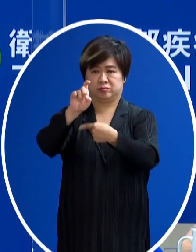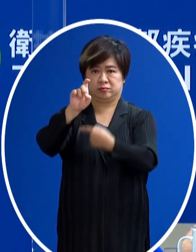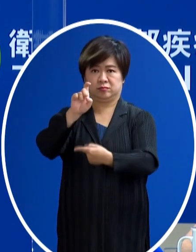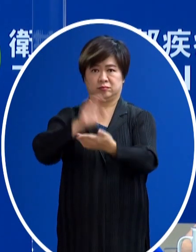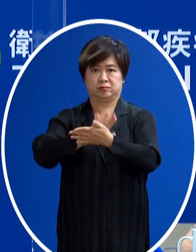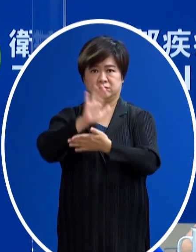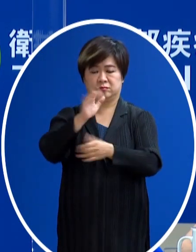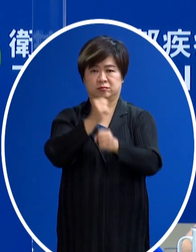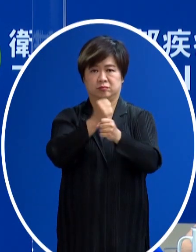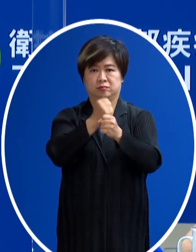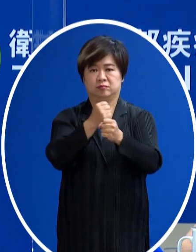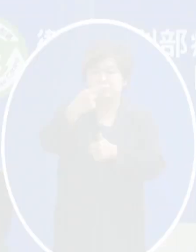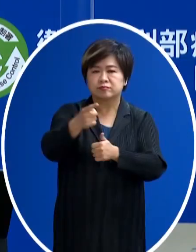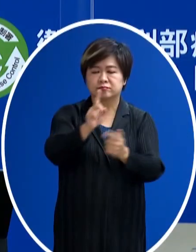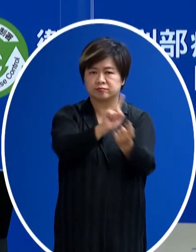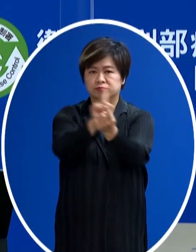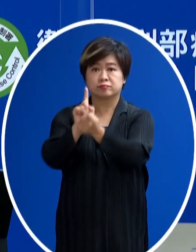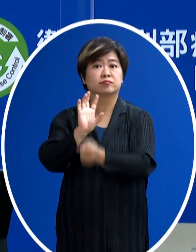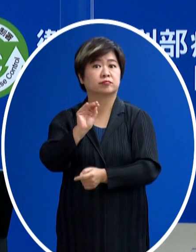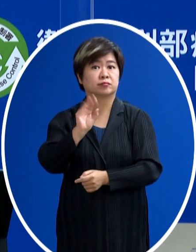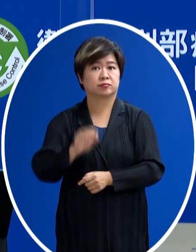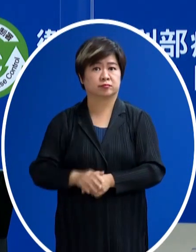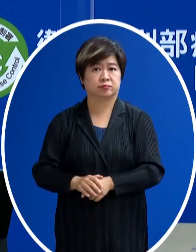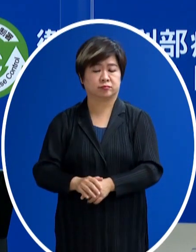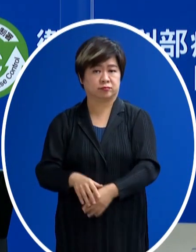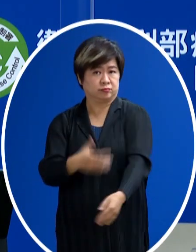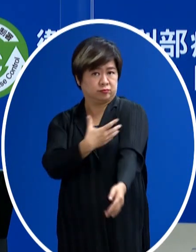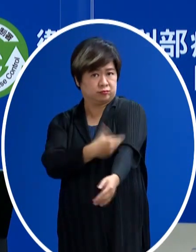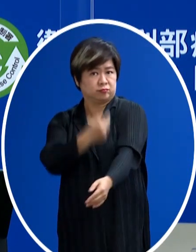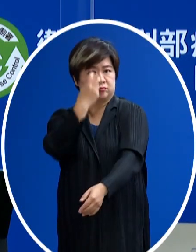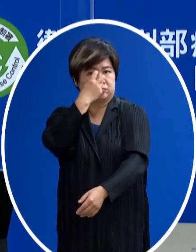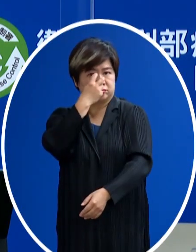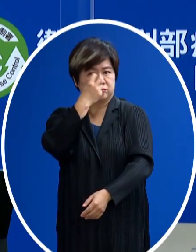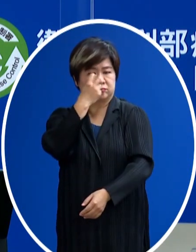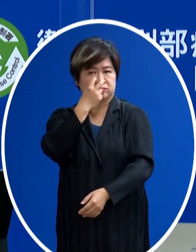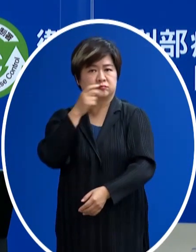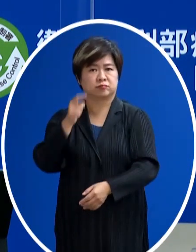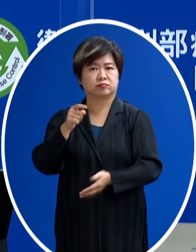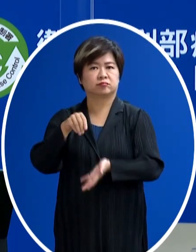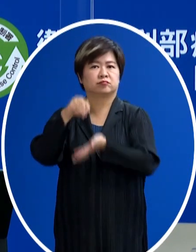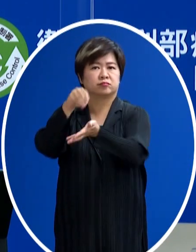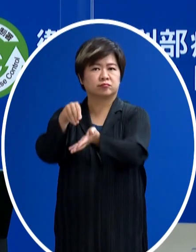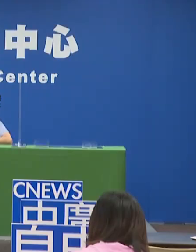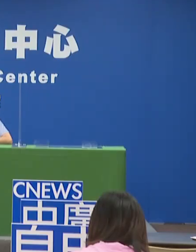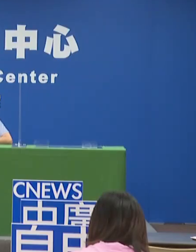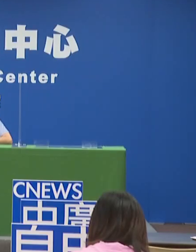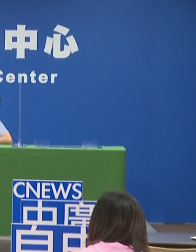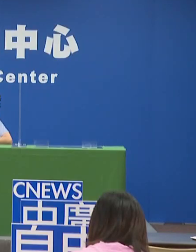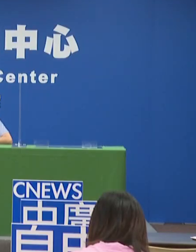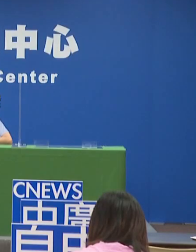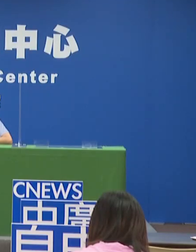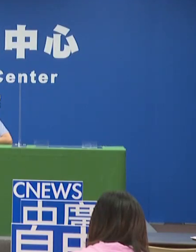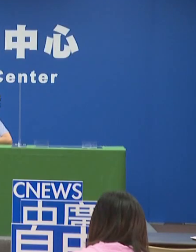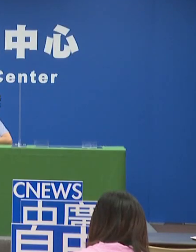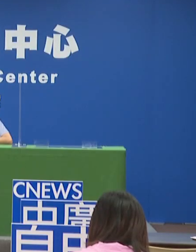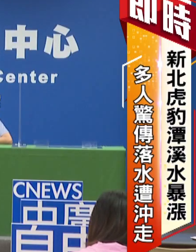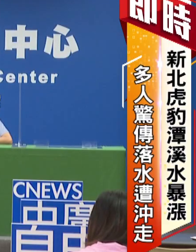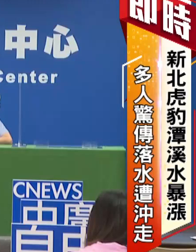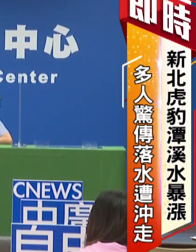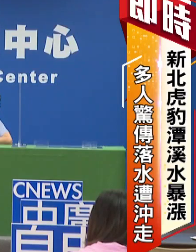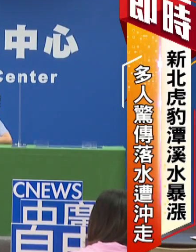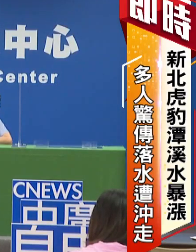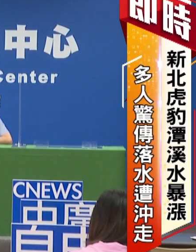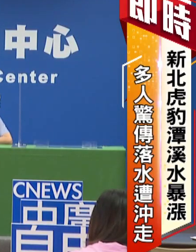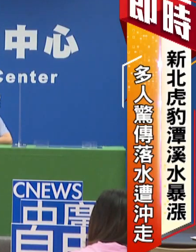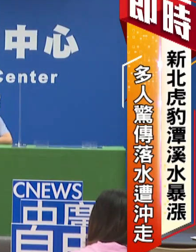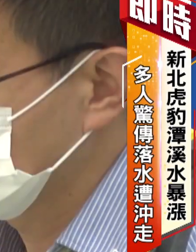没有进入到职场区了。那另外血清的部分现在在送验当中。 指挥中心将送检体到昆